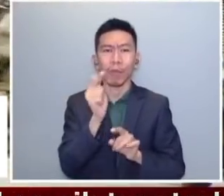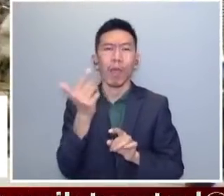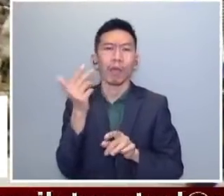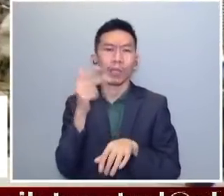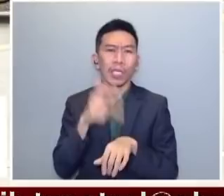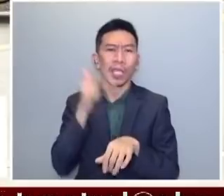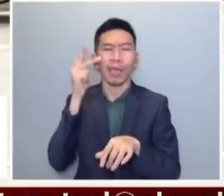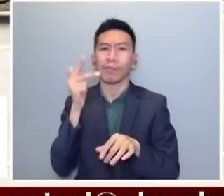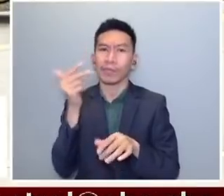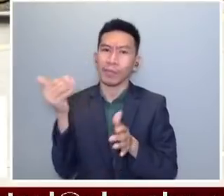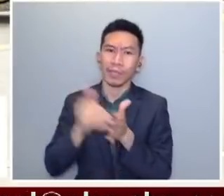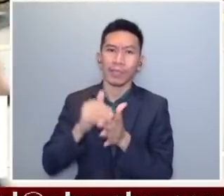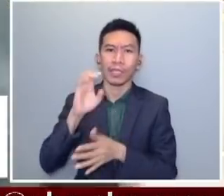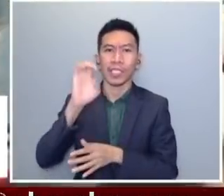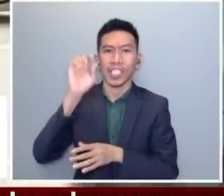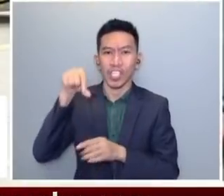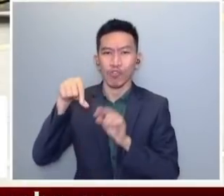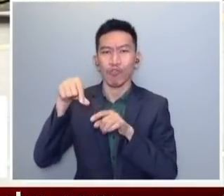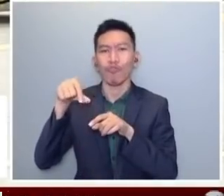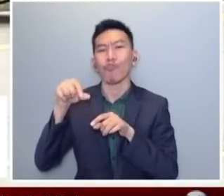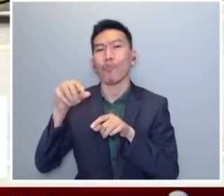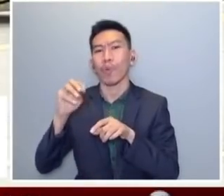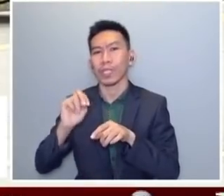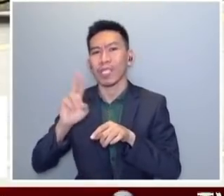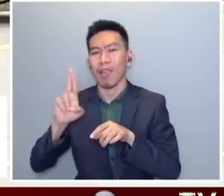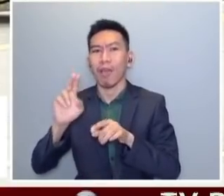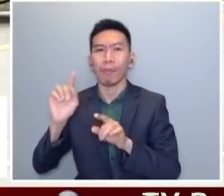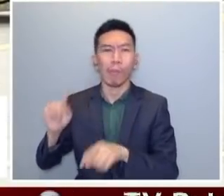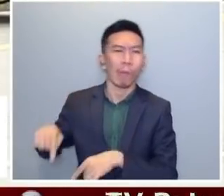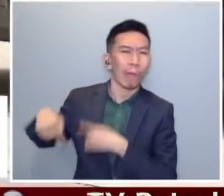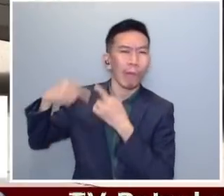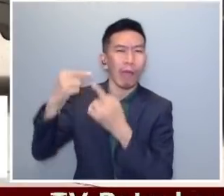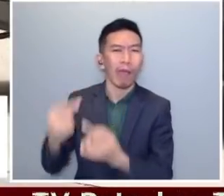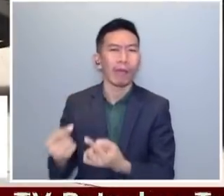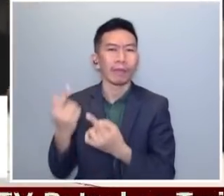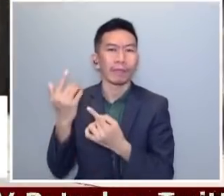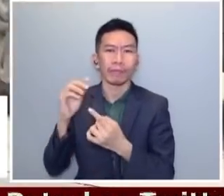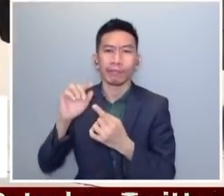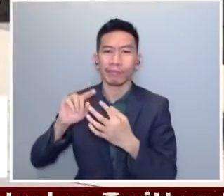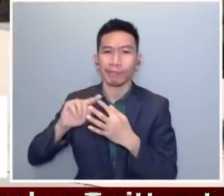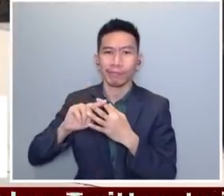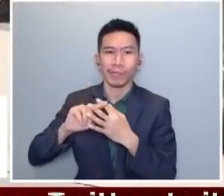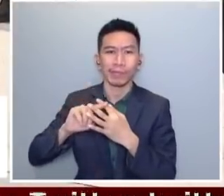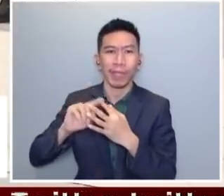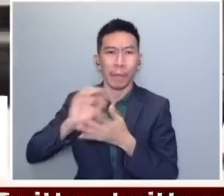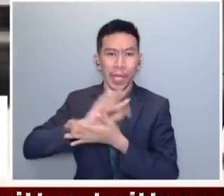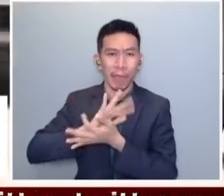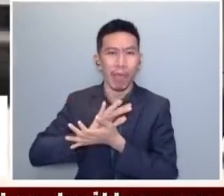Metro Manila. Mula nang magkaroon ng pandemya noong isang taon.